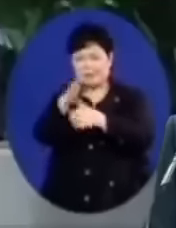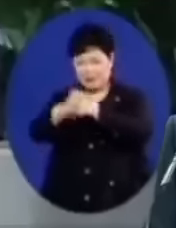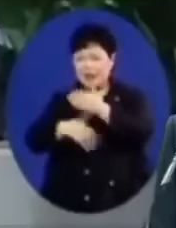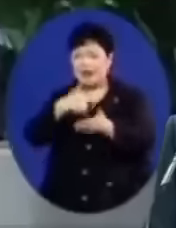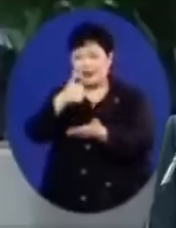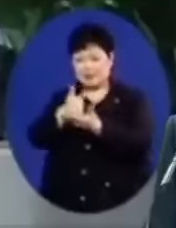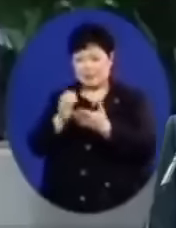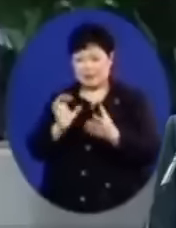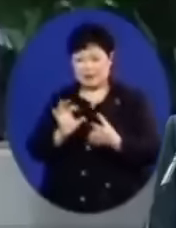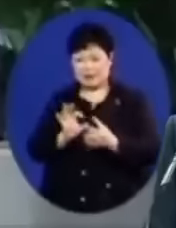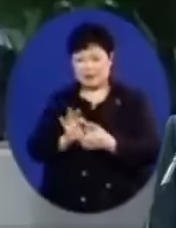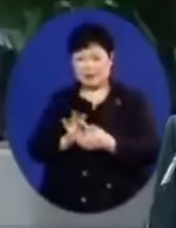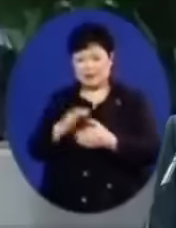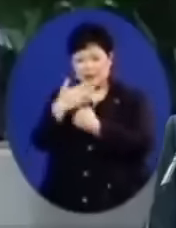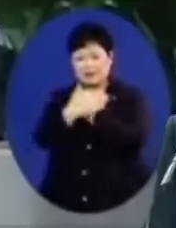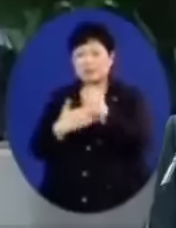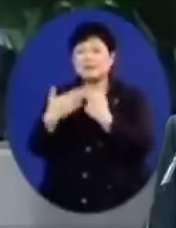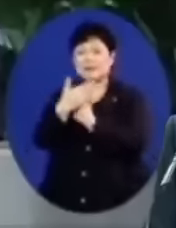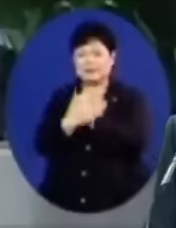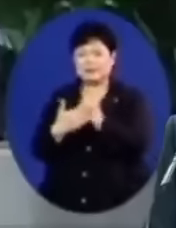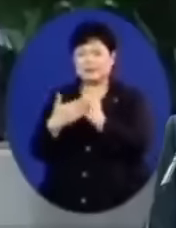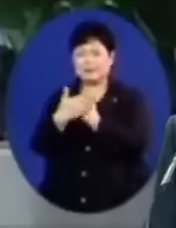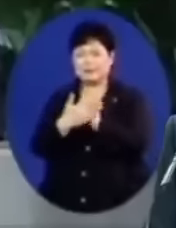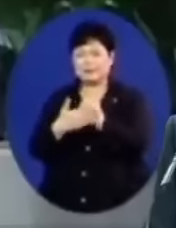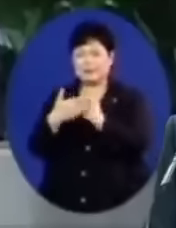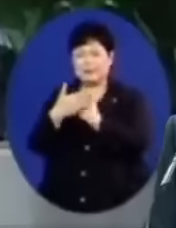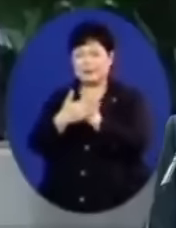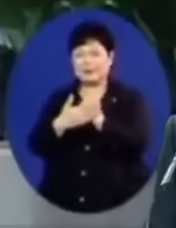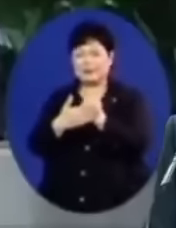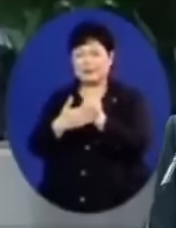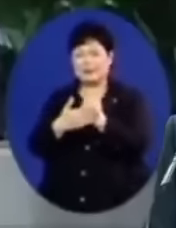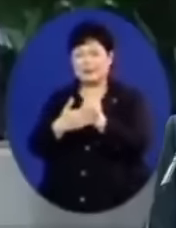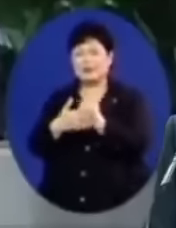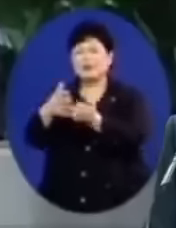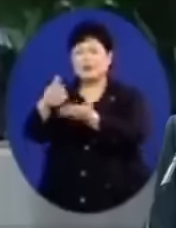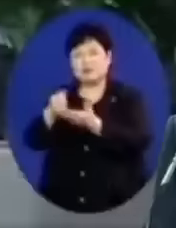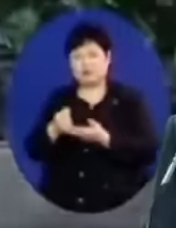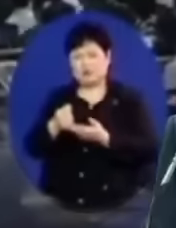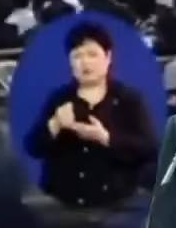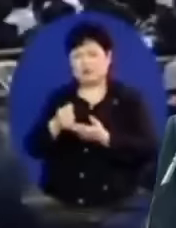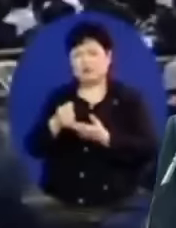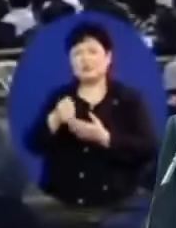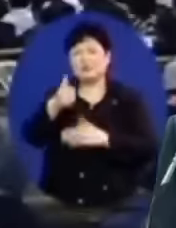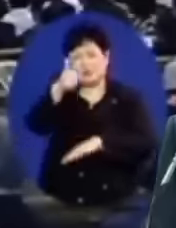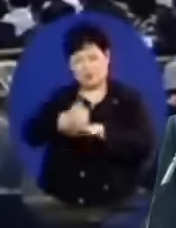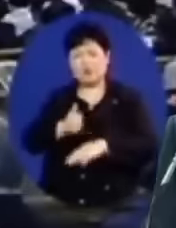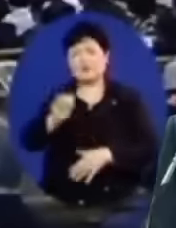하나님의 은혜를 갖고 오는 수단이 되는 것입니다.